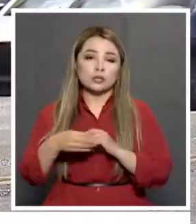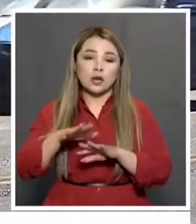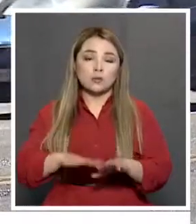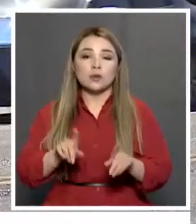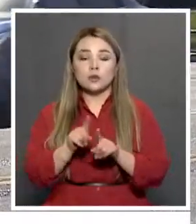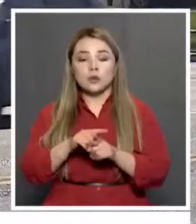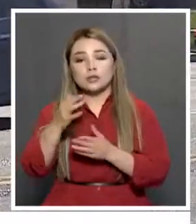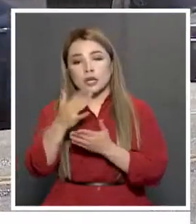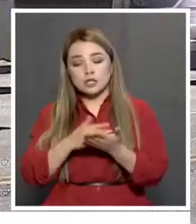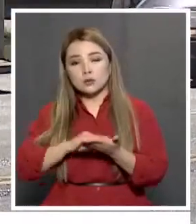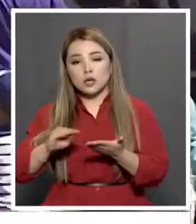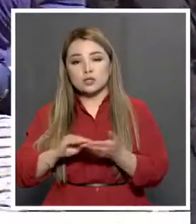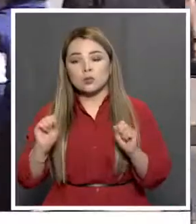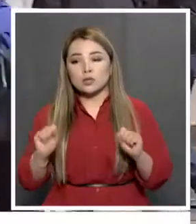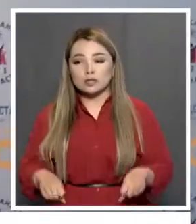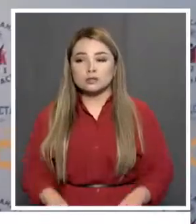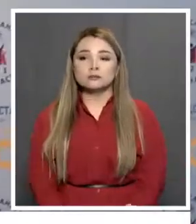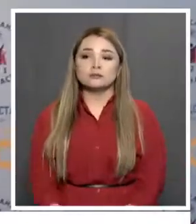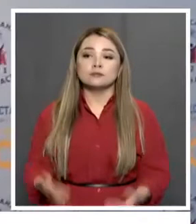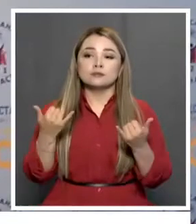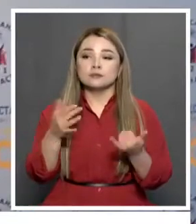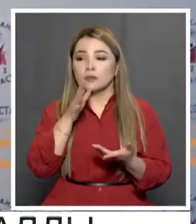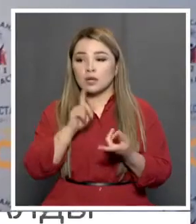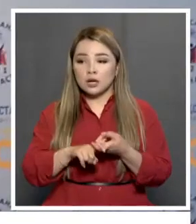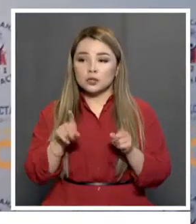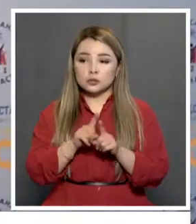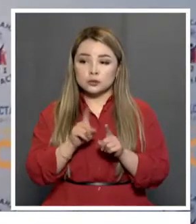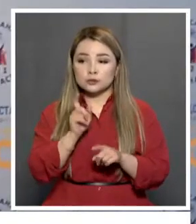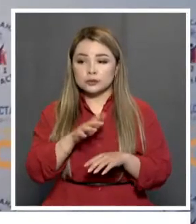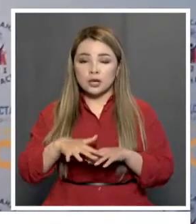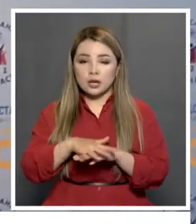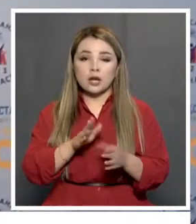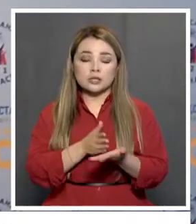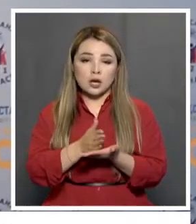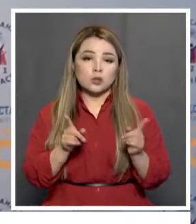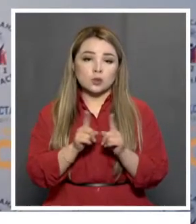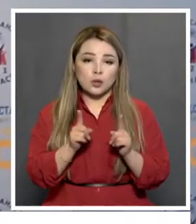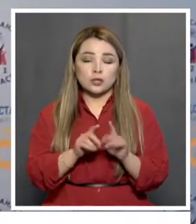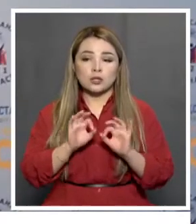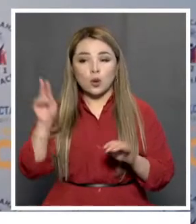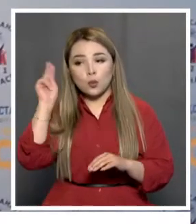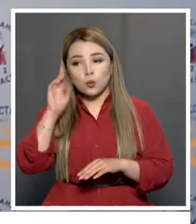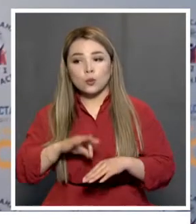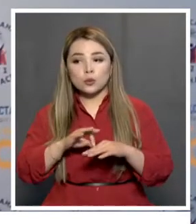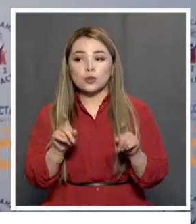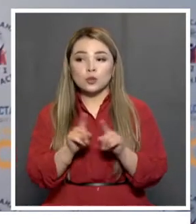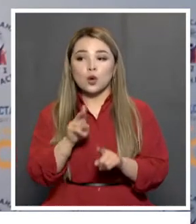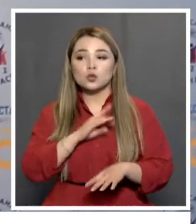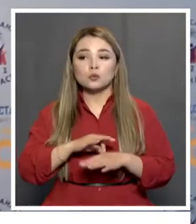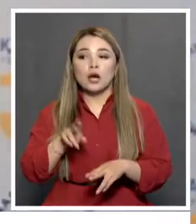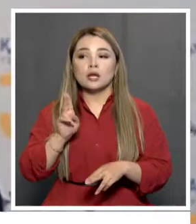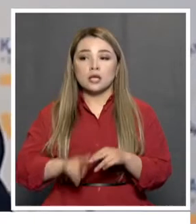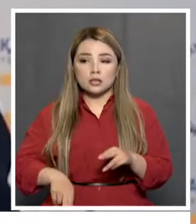тізімін жазып алады. Қазіргі уақытта уақытша санақ қызметкерлерін тарту және оқыту жөніндегі жұмыстар